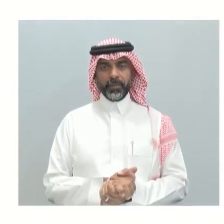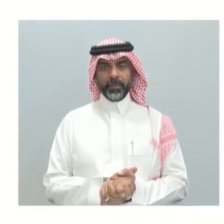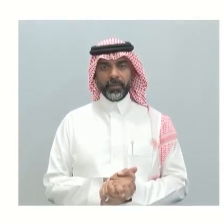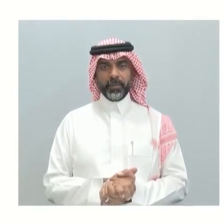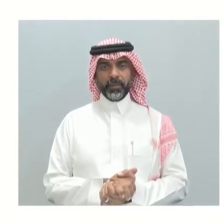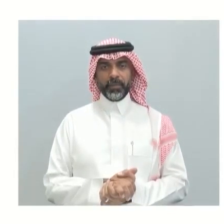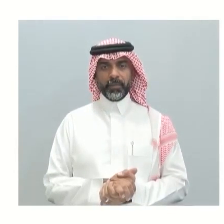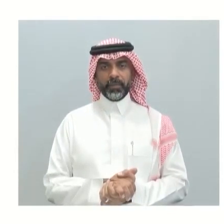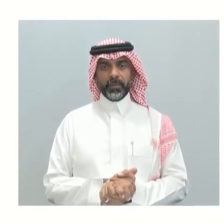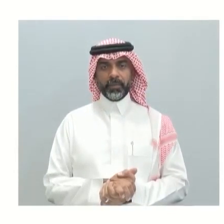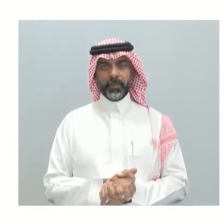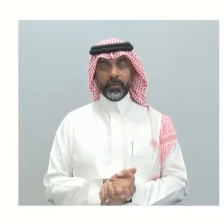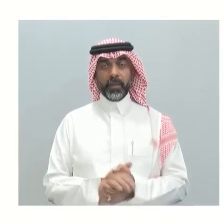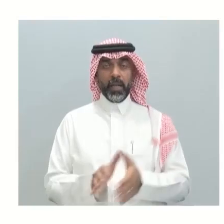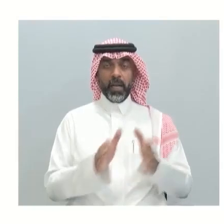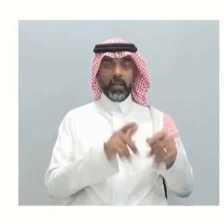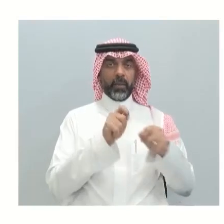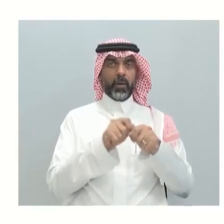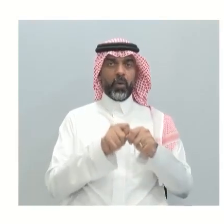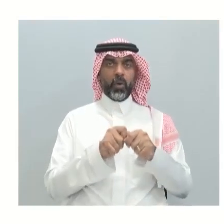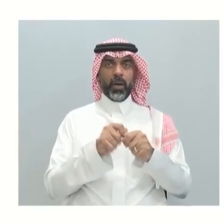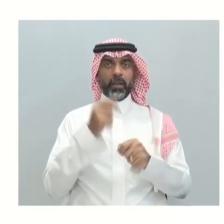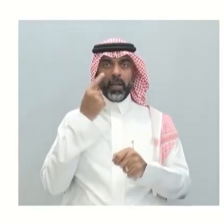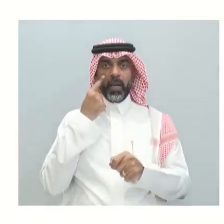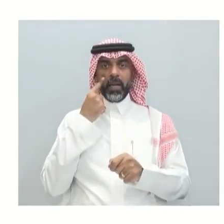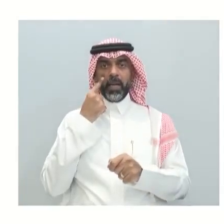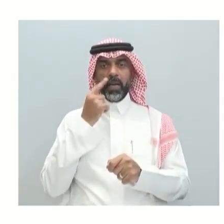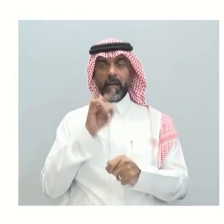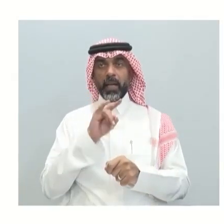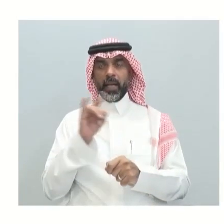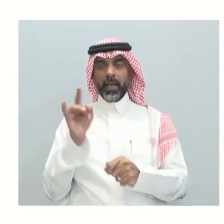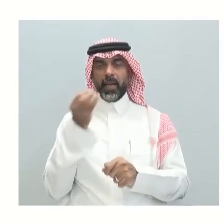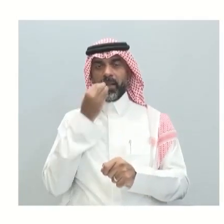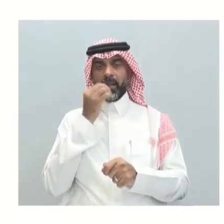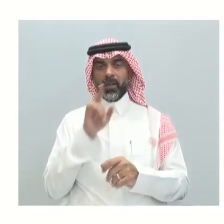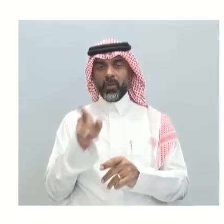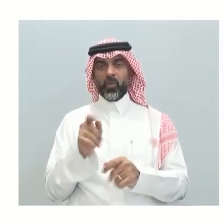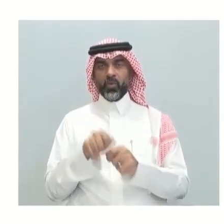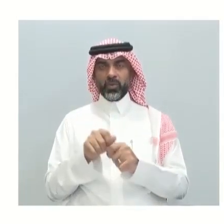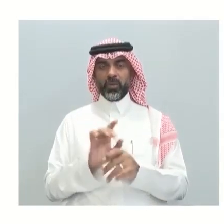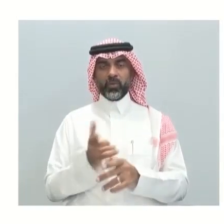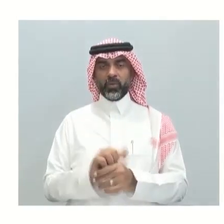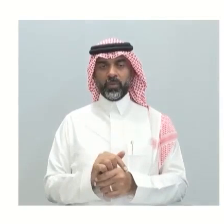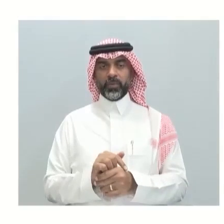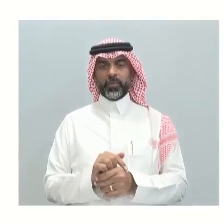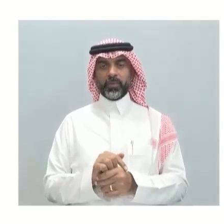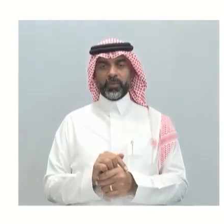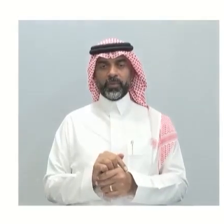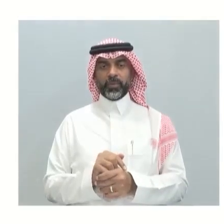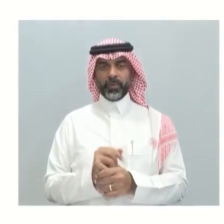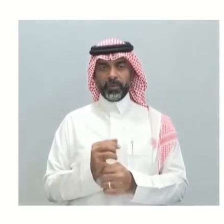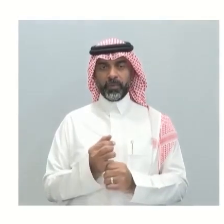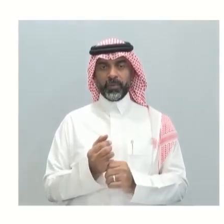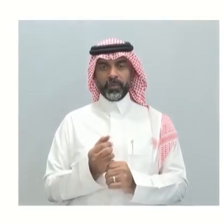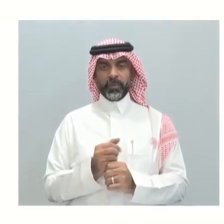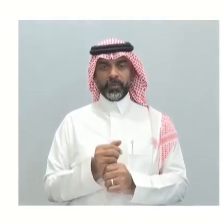والبكتيريا المخلوقات الحيه غير ذات التغذي تقوم بتحليل جزء من المواد المغذ عندما تتغذى على مخلوقات اخرى وتحولها الى مركبات